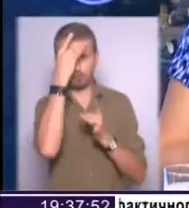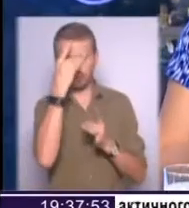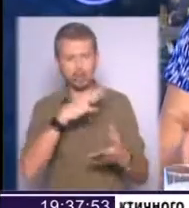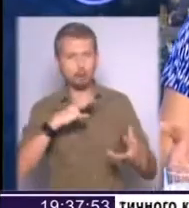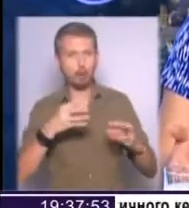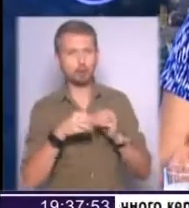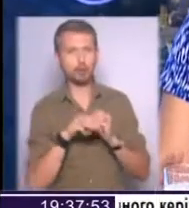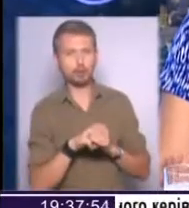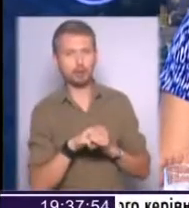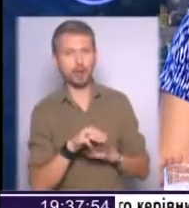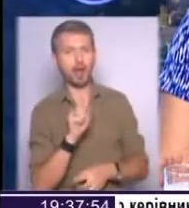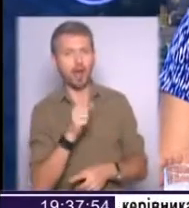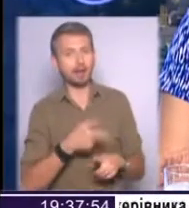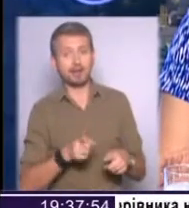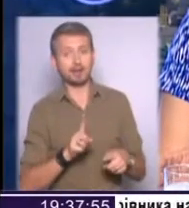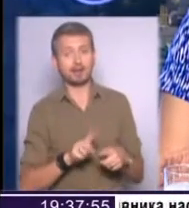продукт. Але це